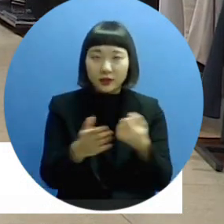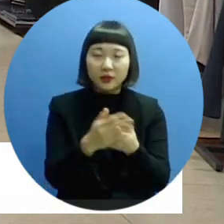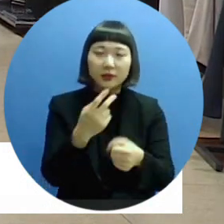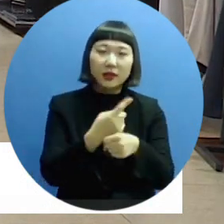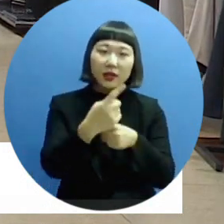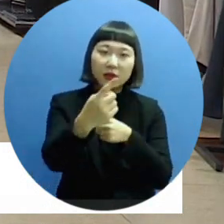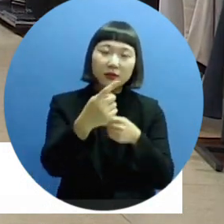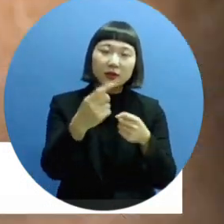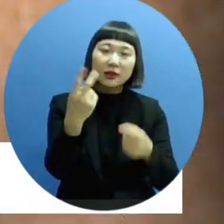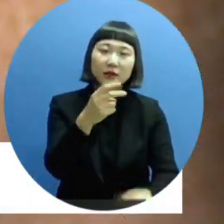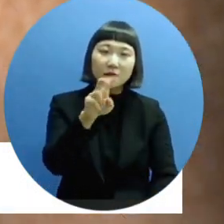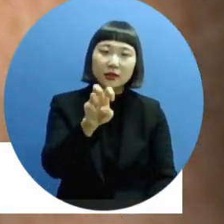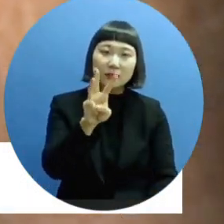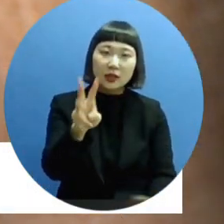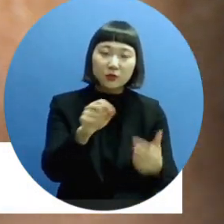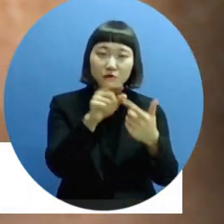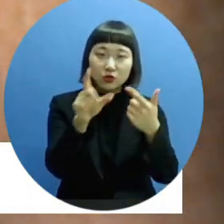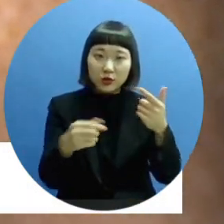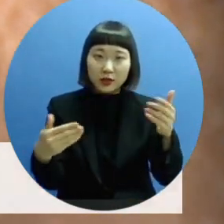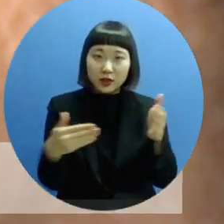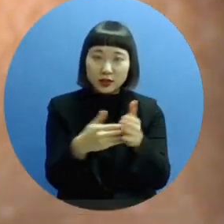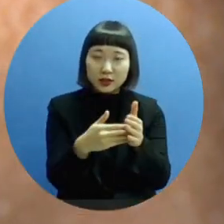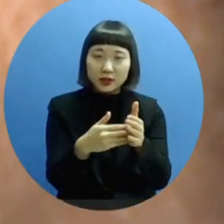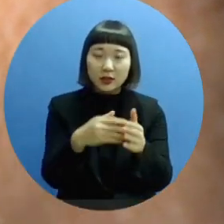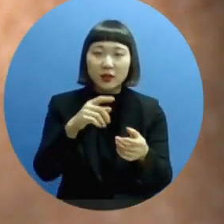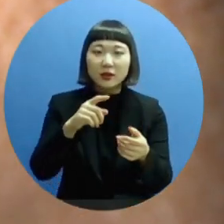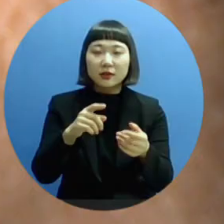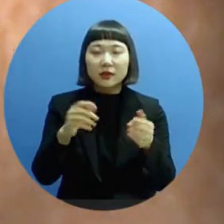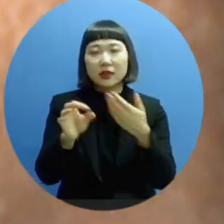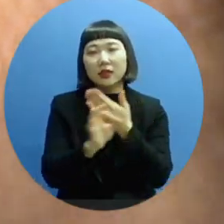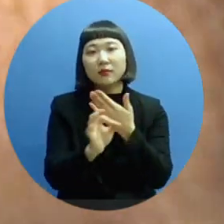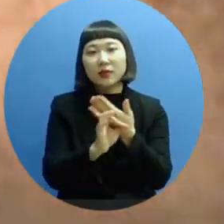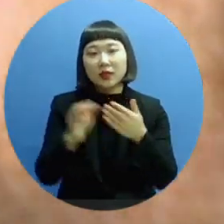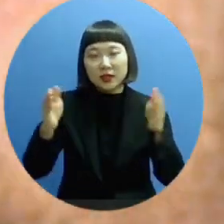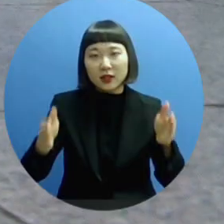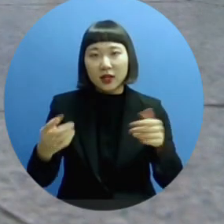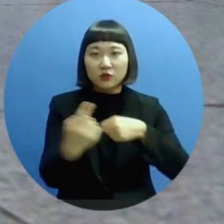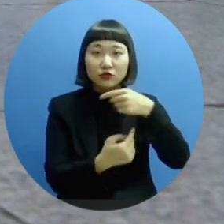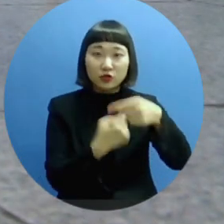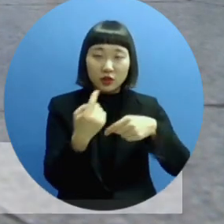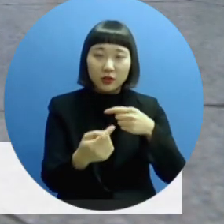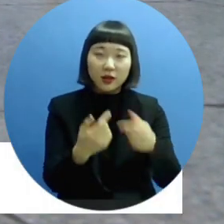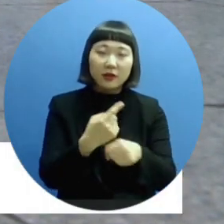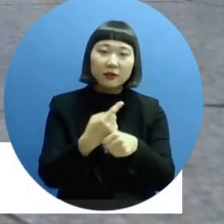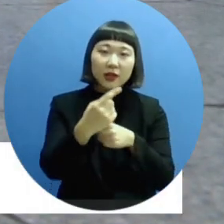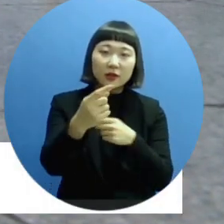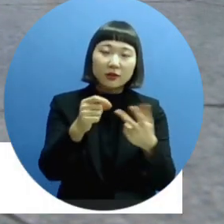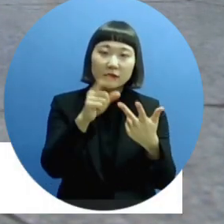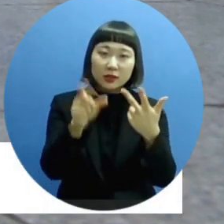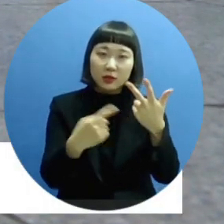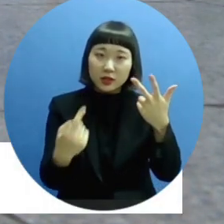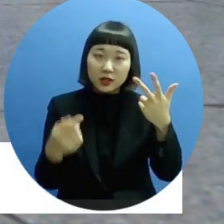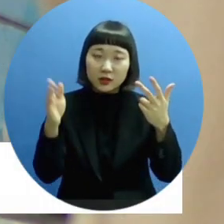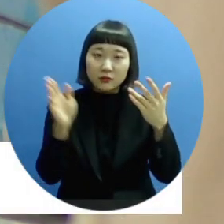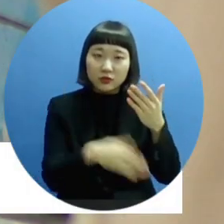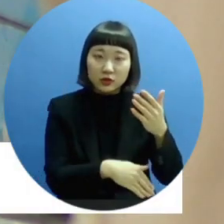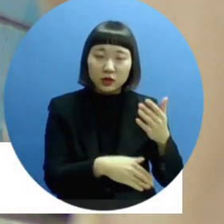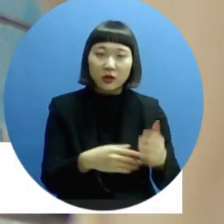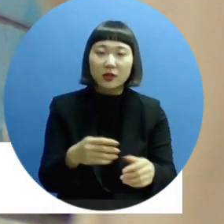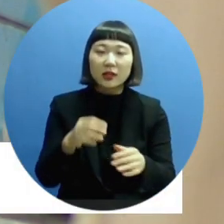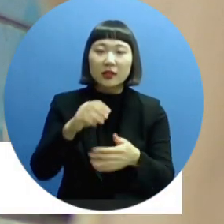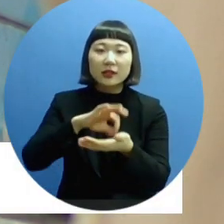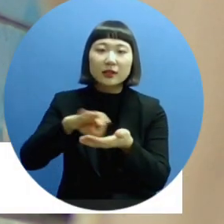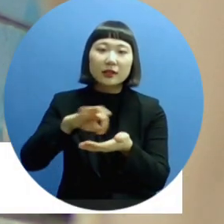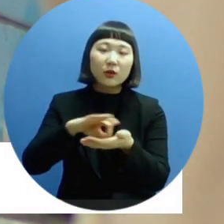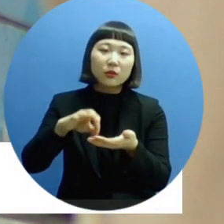30일까지 숙려 기간을 운영하기로 했습니다. 내년 7월 1일부터 전대를 유지하는 경우 사용 허가 취소와 계약 해지